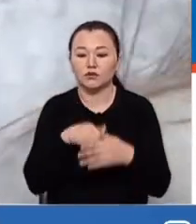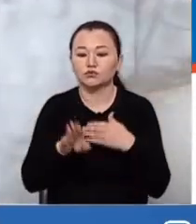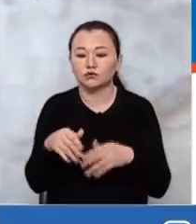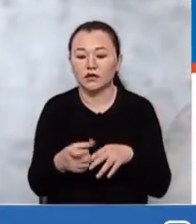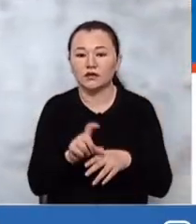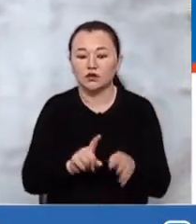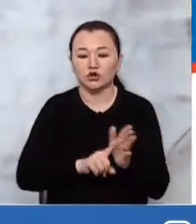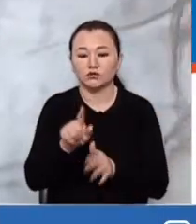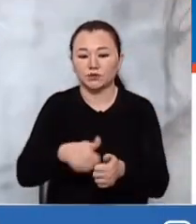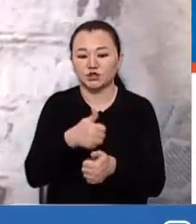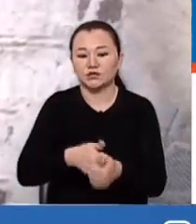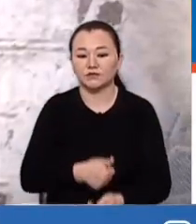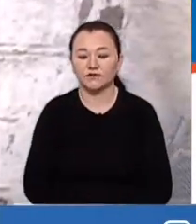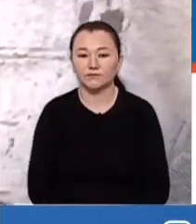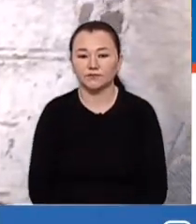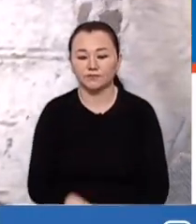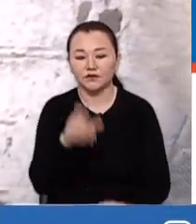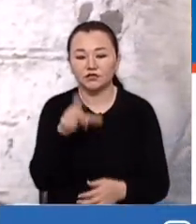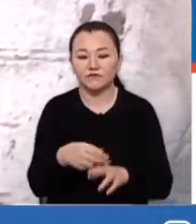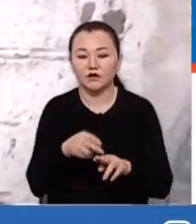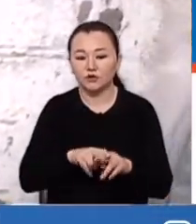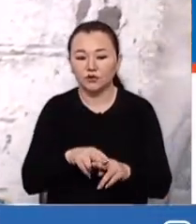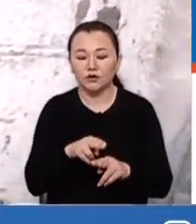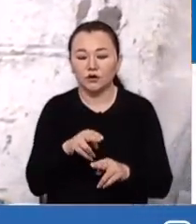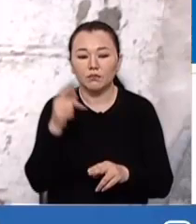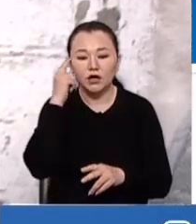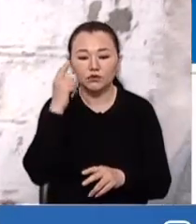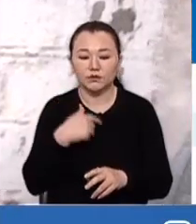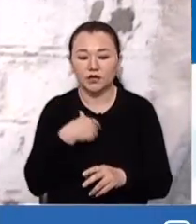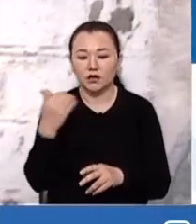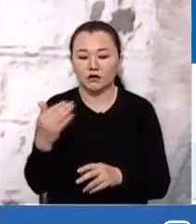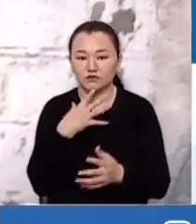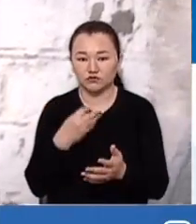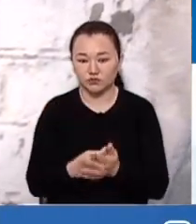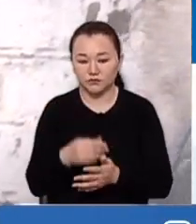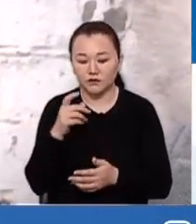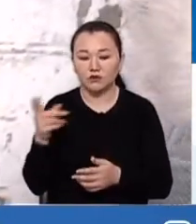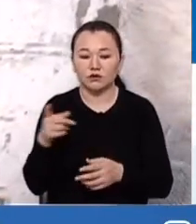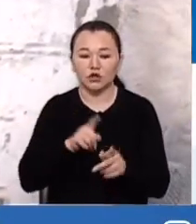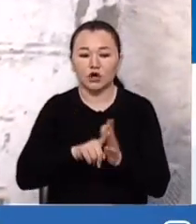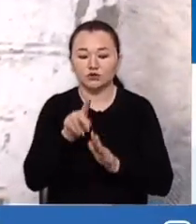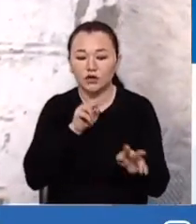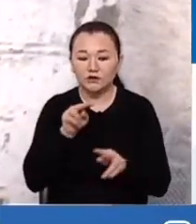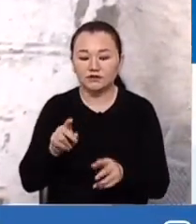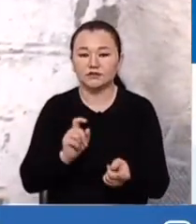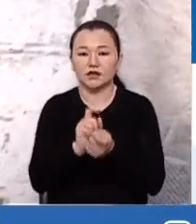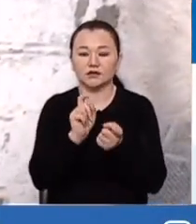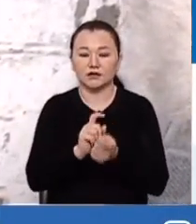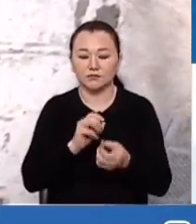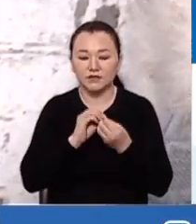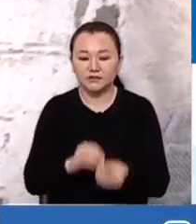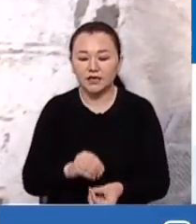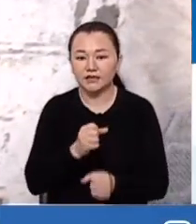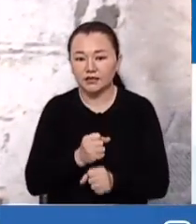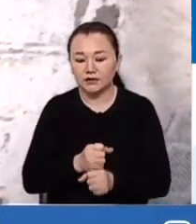этого начались преследования. Человек, который подумал, что его собственность, он меня начал контролировать во всем, скандалы на ровном месте